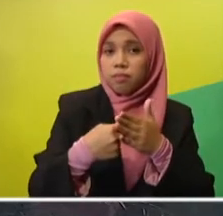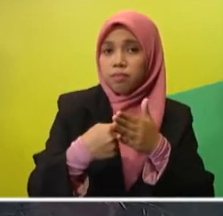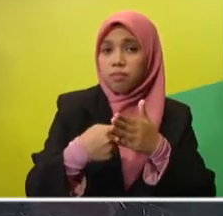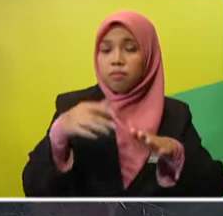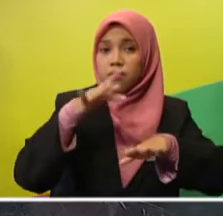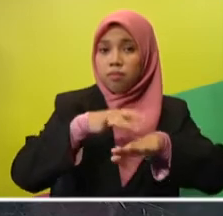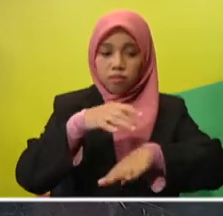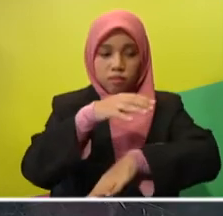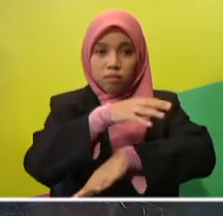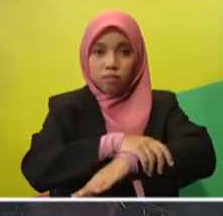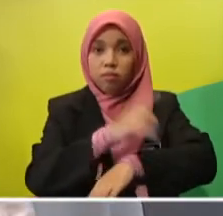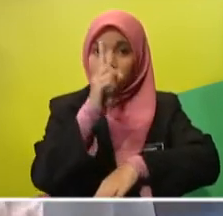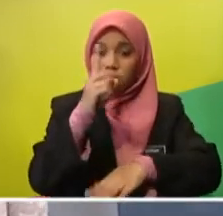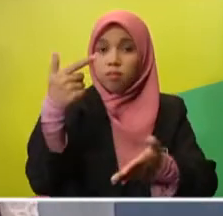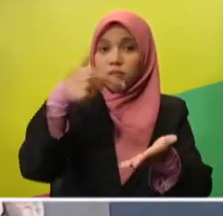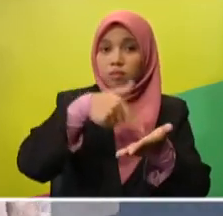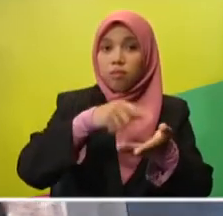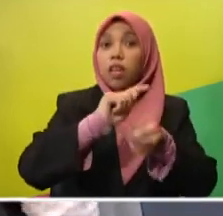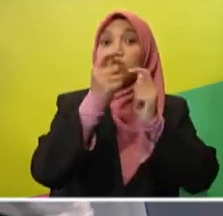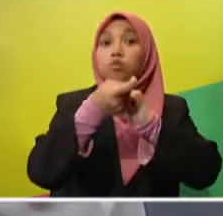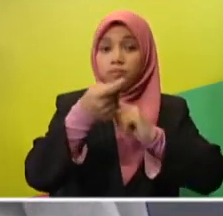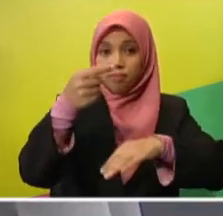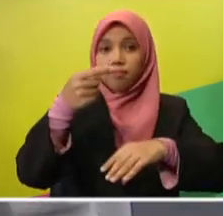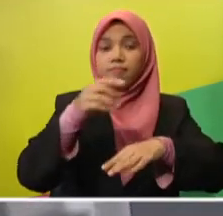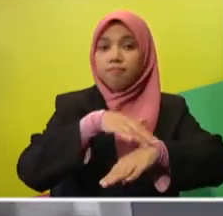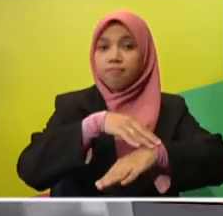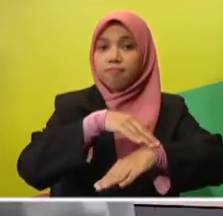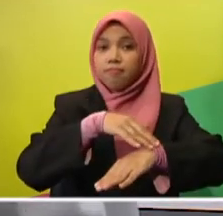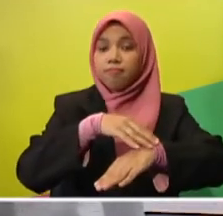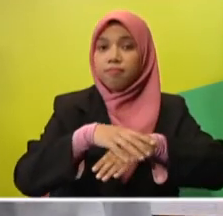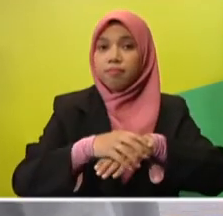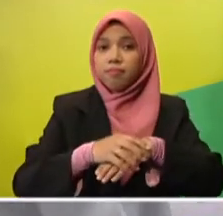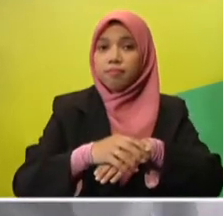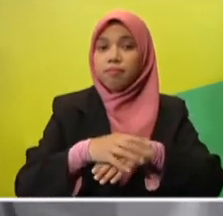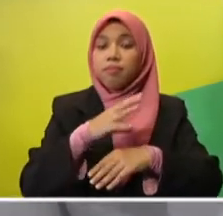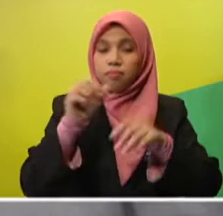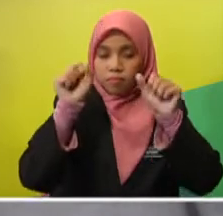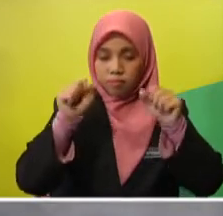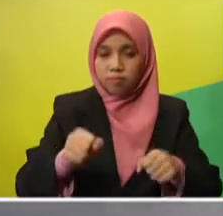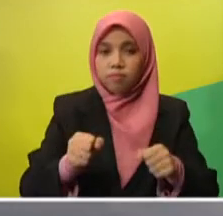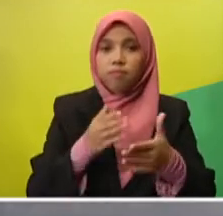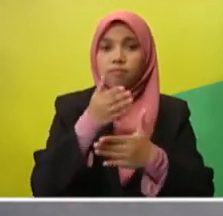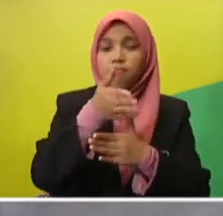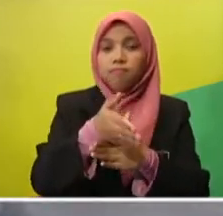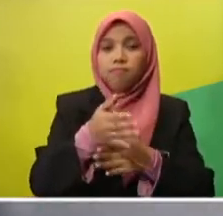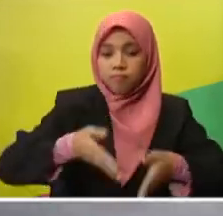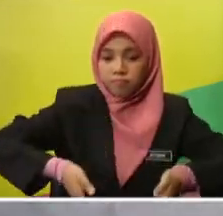menyentuh tangan sebelah lagi. Tukar kemudian tangan ya, cikgu? Tukar ya. Tangan. Baik. Dan boleh teruskan perjalanan.